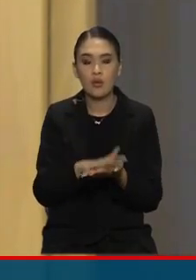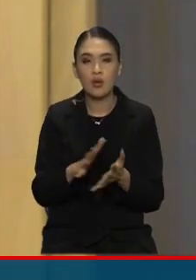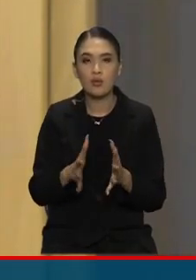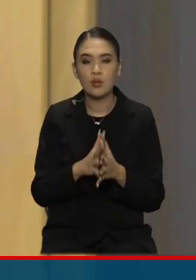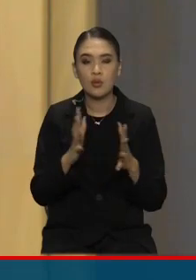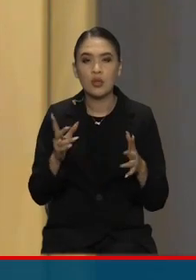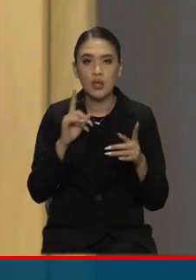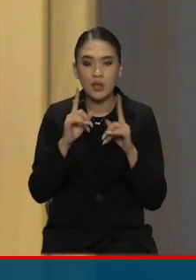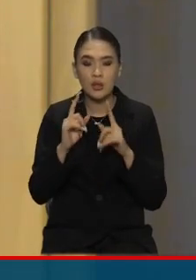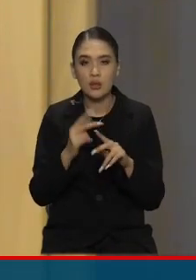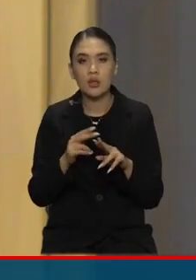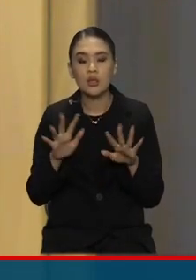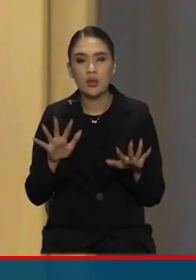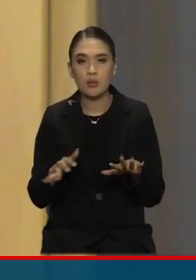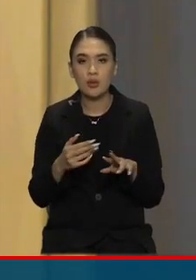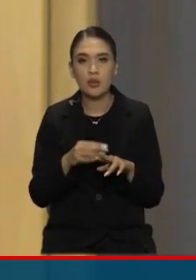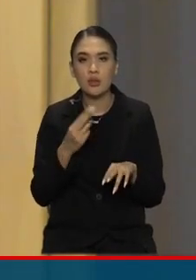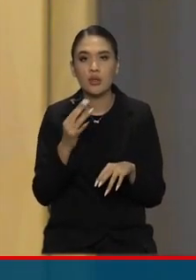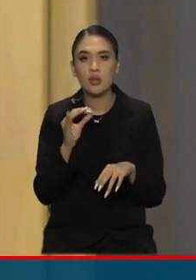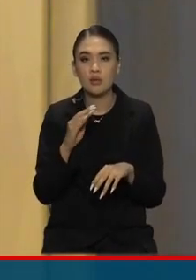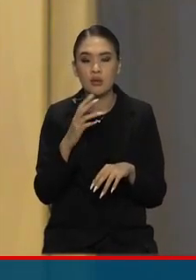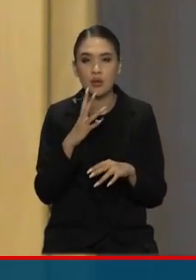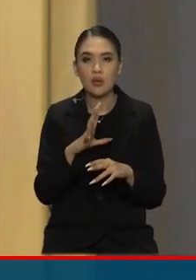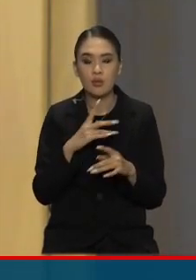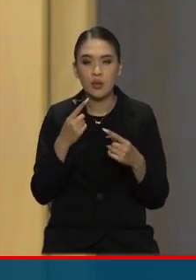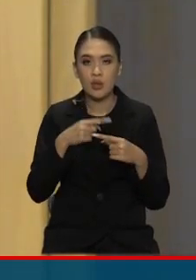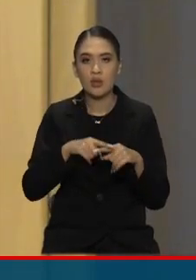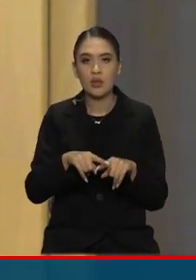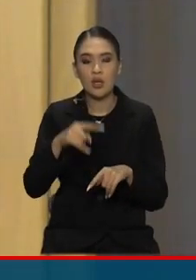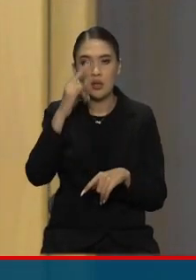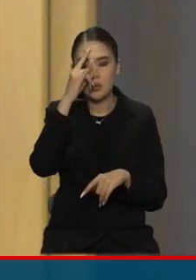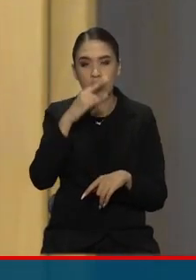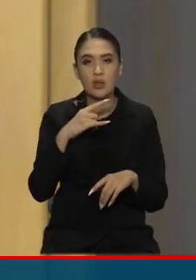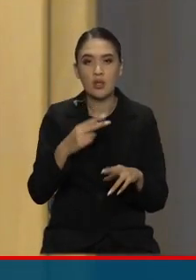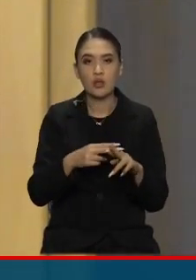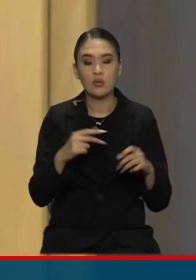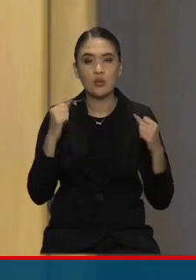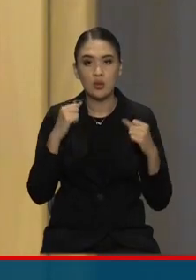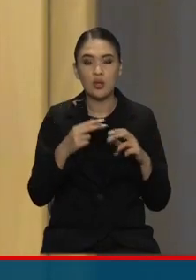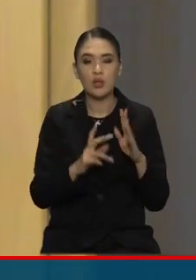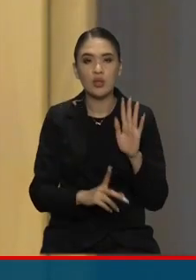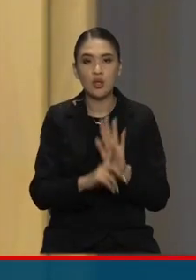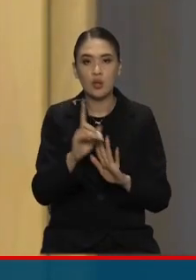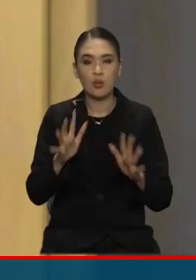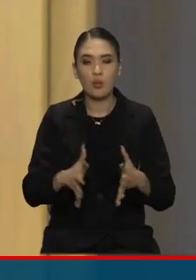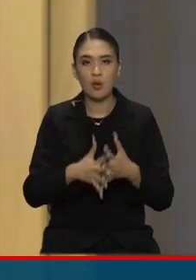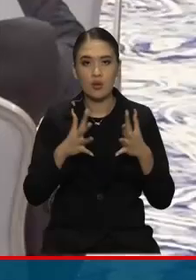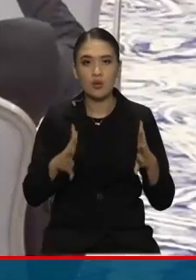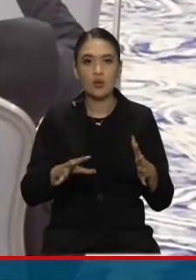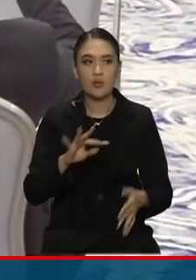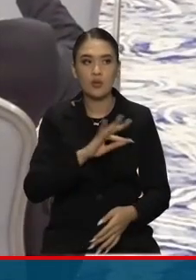теңіз инфрақұрылымын жетілдіріп, цифрландыру. Бұл ретте Қазақстанның теңіз порттарын жаңа белеске шығарудың тиімді тұсы